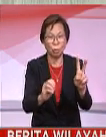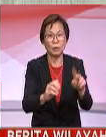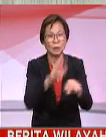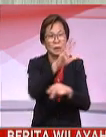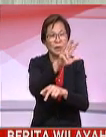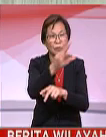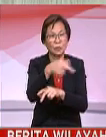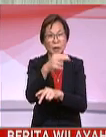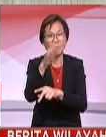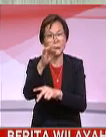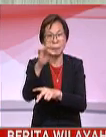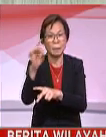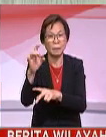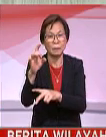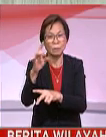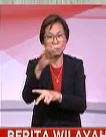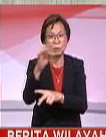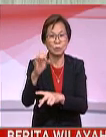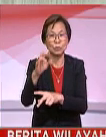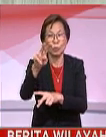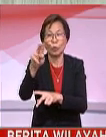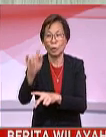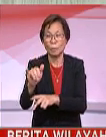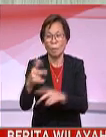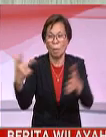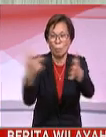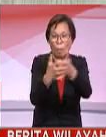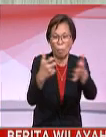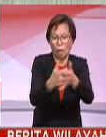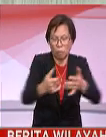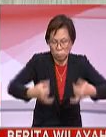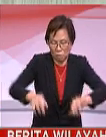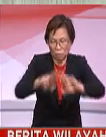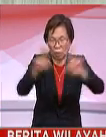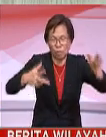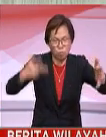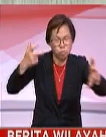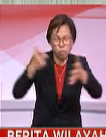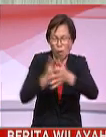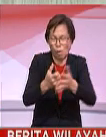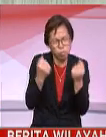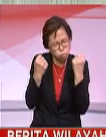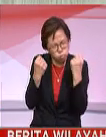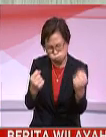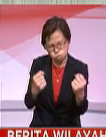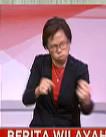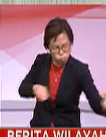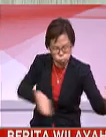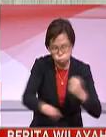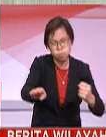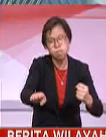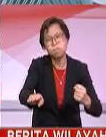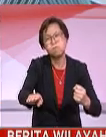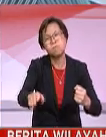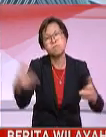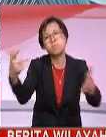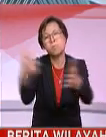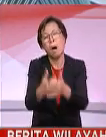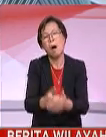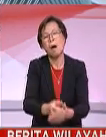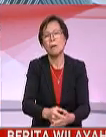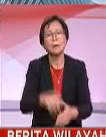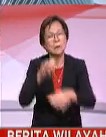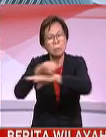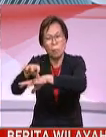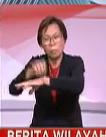3,826 kemalangan jalan raya yang berpunca daripada pandu laju ini. Dalam pada itu,